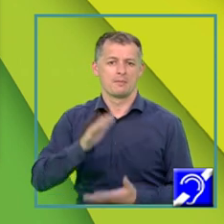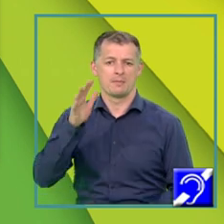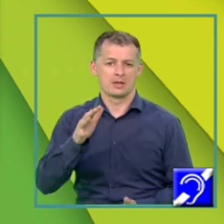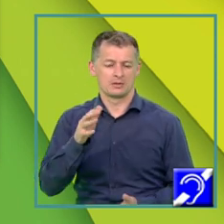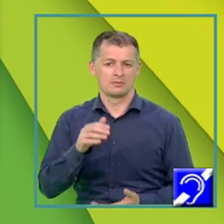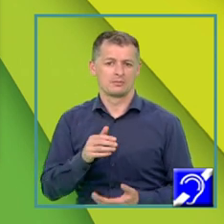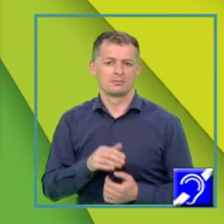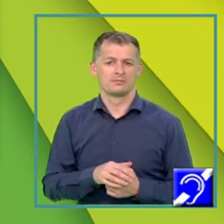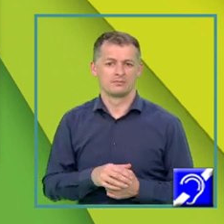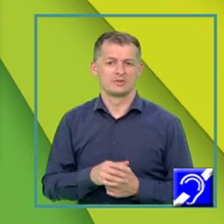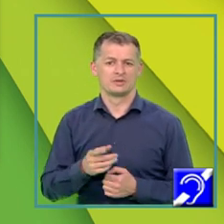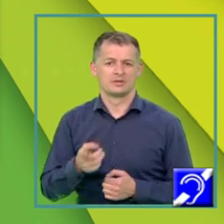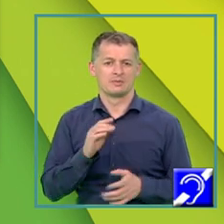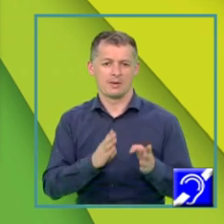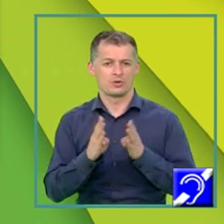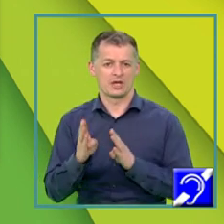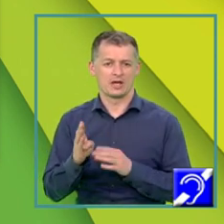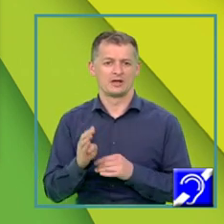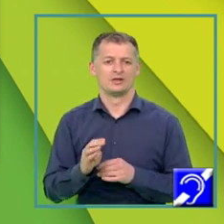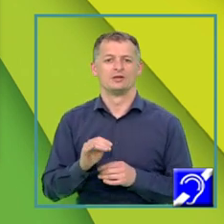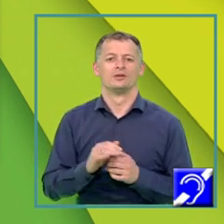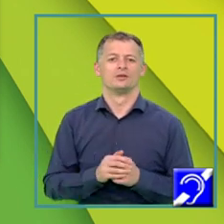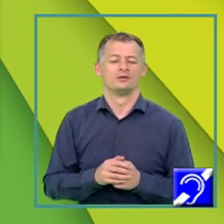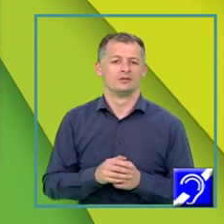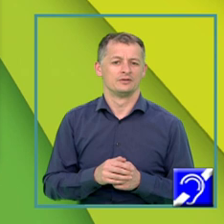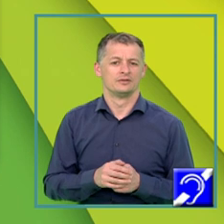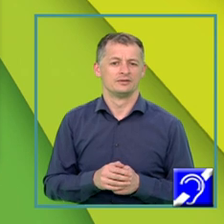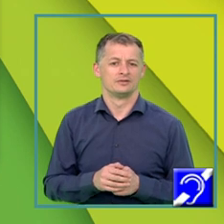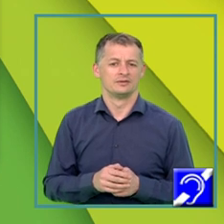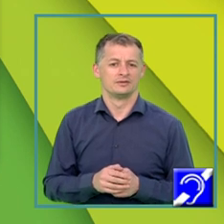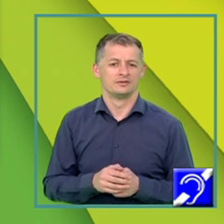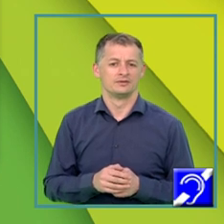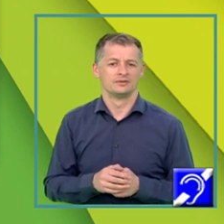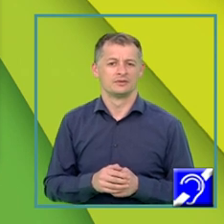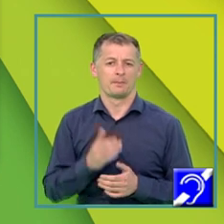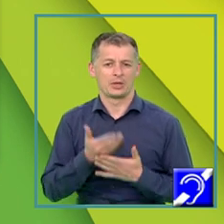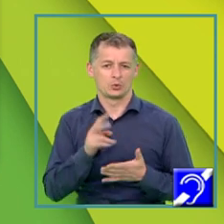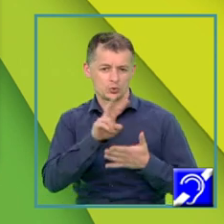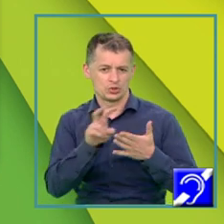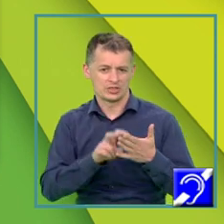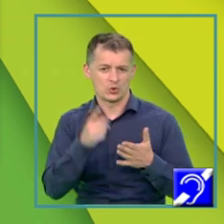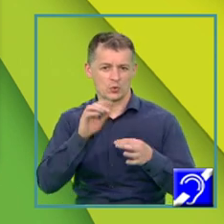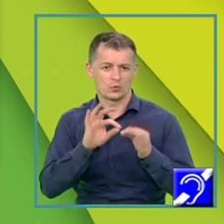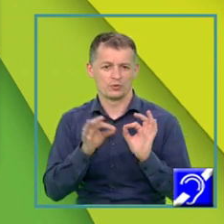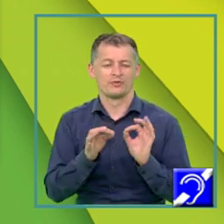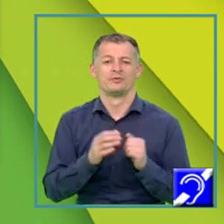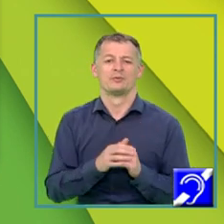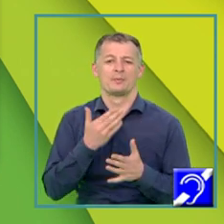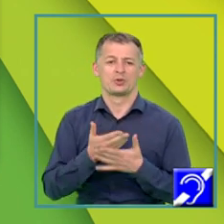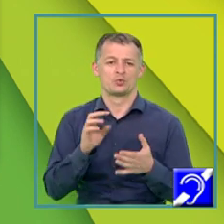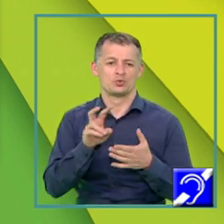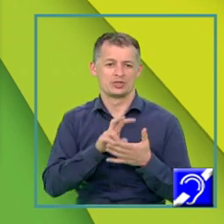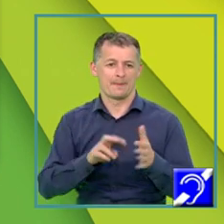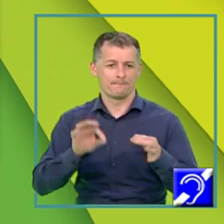vină biblioteca eu stream pentru citirea unui cuvânt iar pentru citirea unei